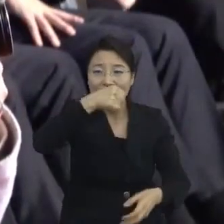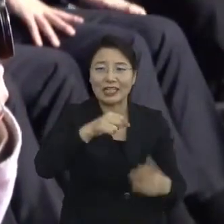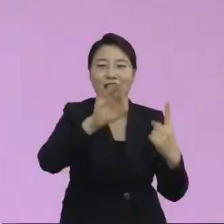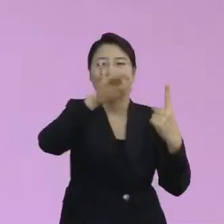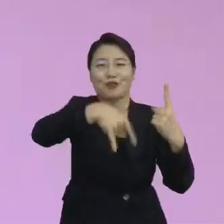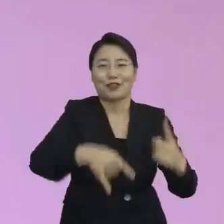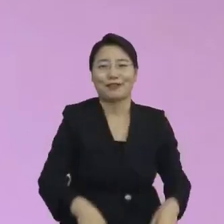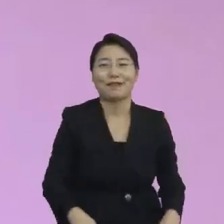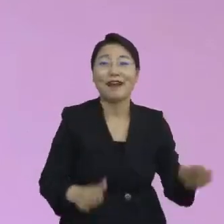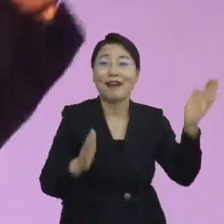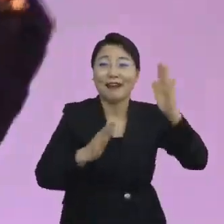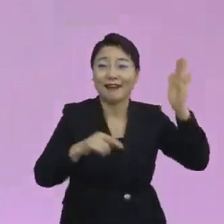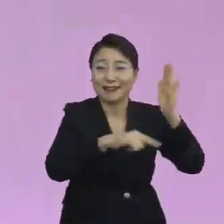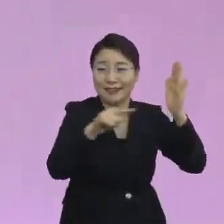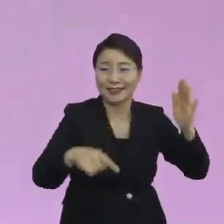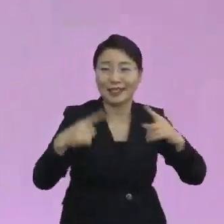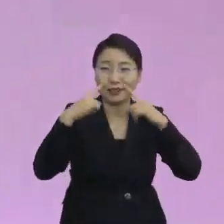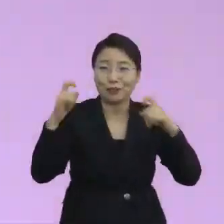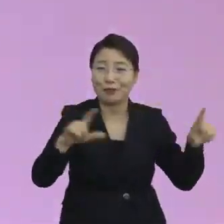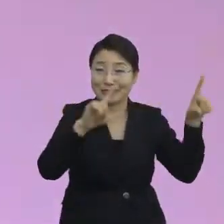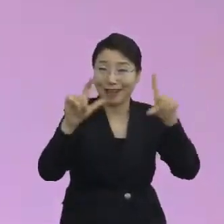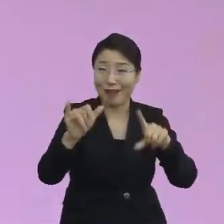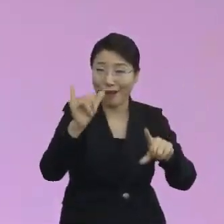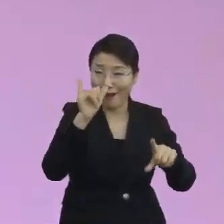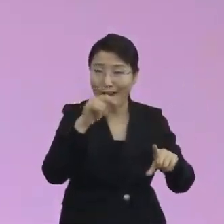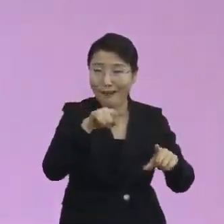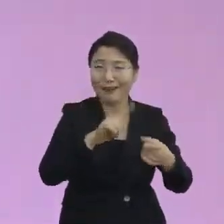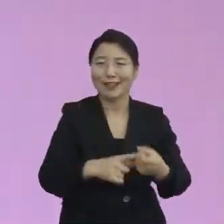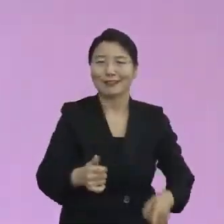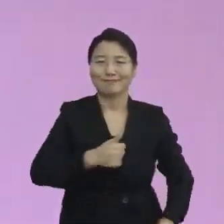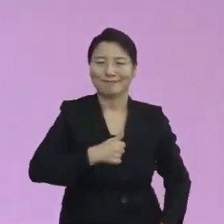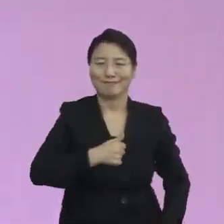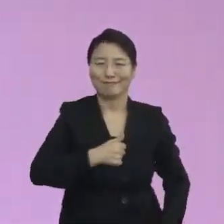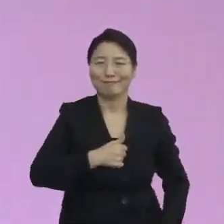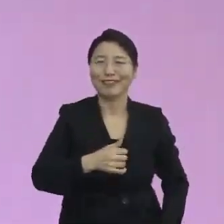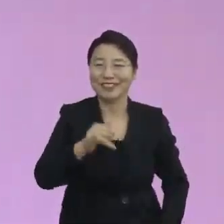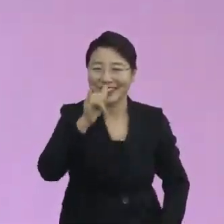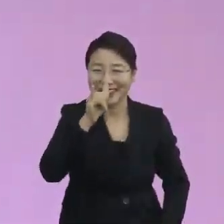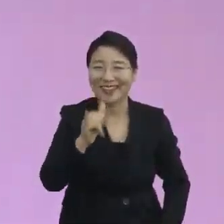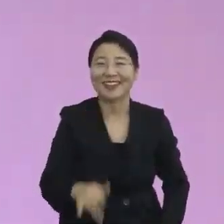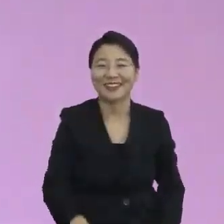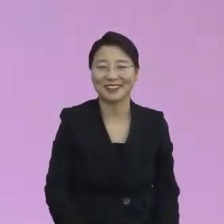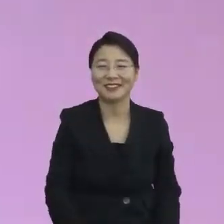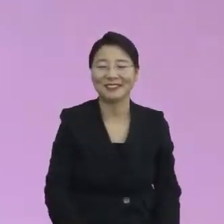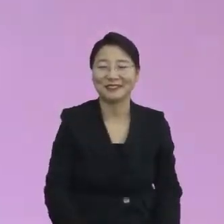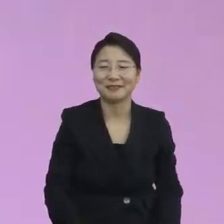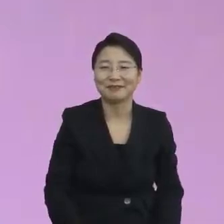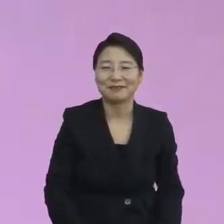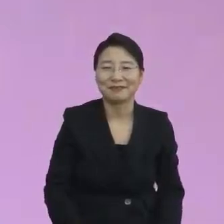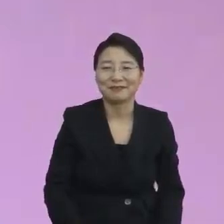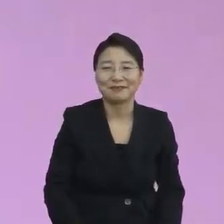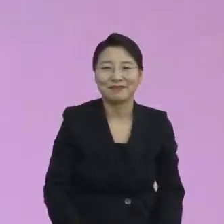우리 아이들이 동대문구에 살고 있다는 자부심을 세워주겠습니다.